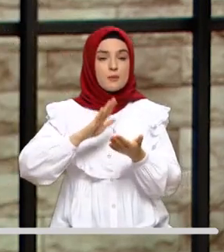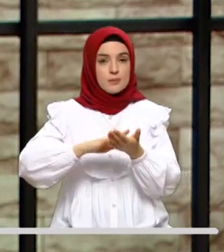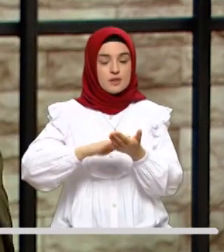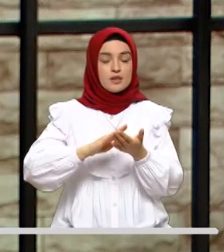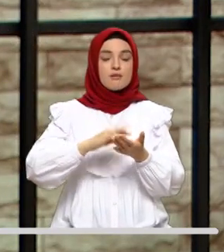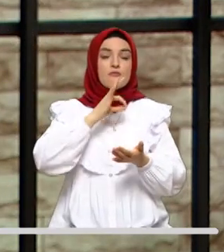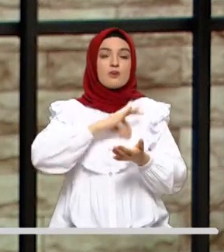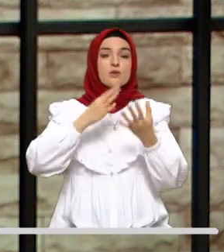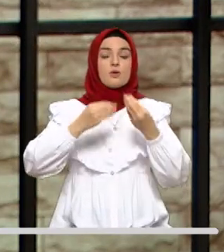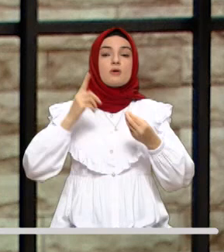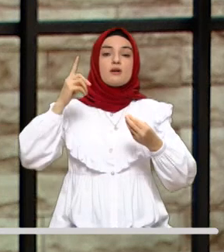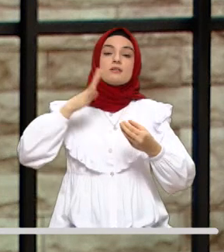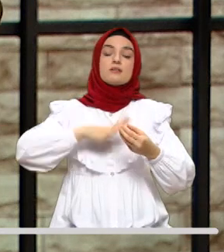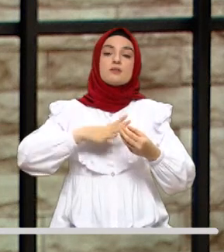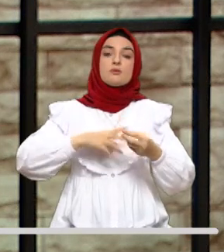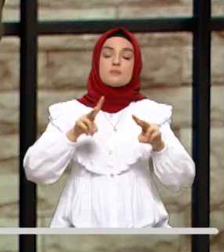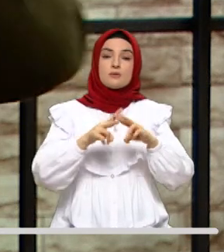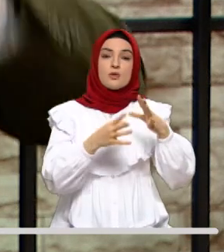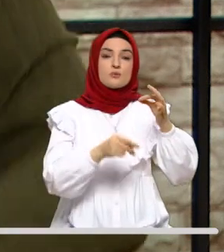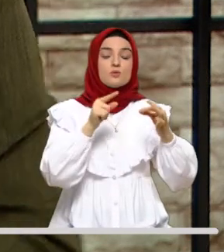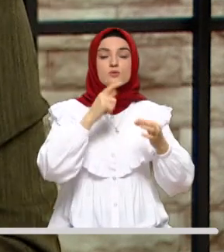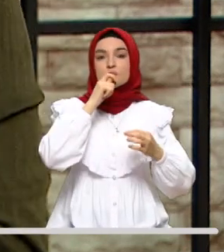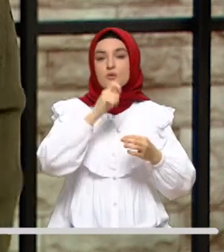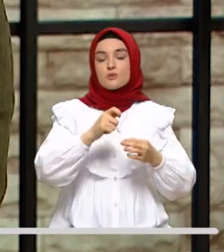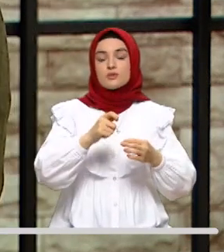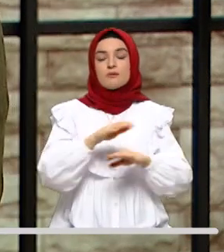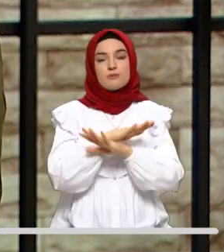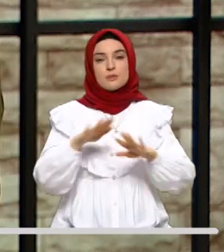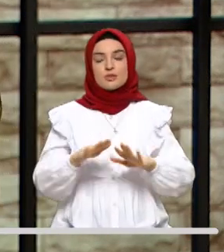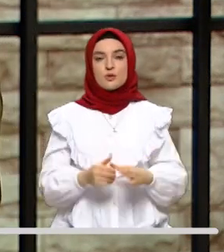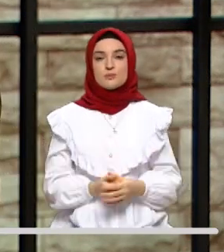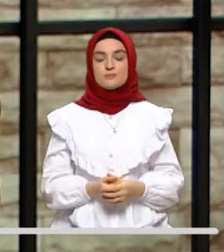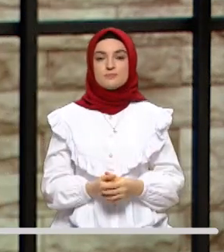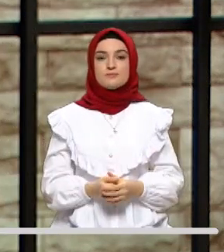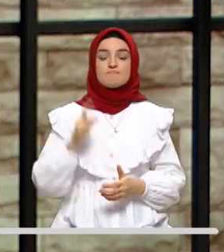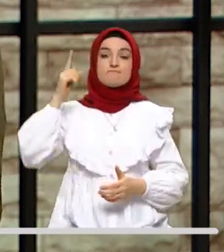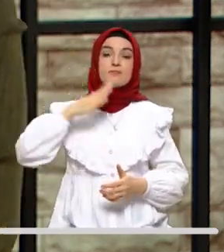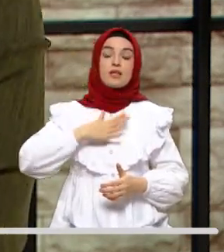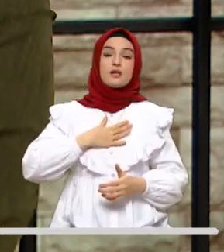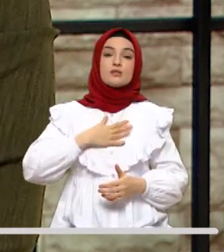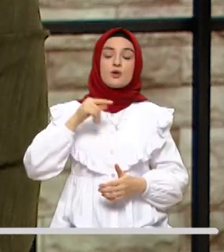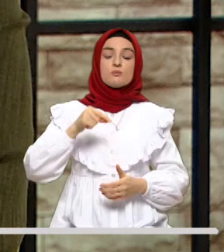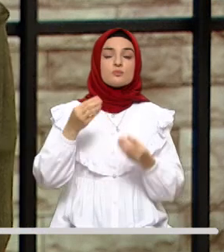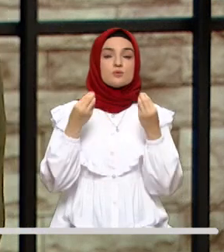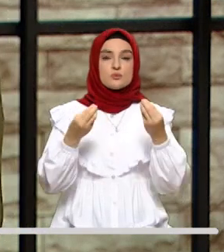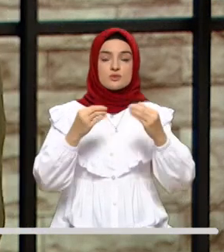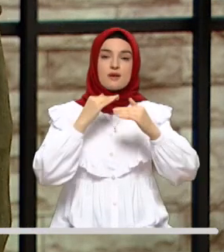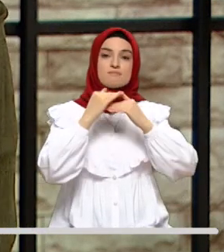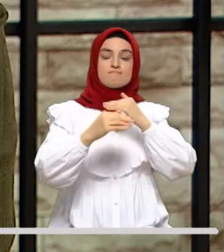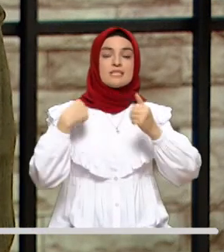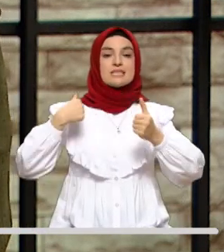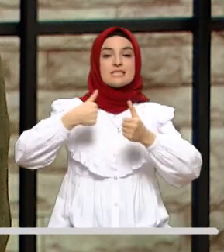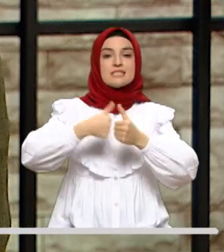etmeyi Cenab-ı Hak'tan diliyorum. Ve Mehmet Akif'in şu sözüyle sözlerimi hitama erdiriyorum. Buyurun hocam. Allah'ım bu necip millete